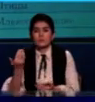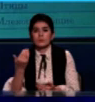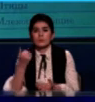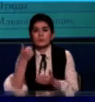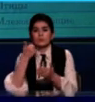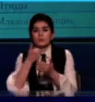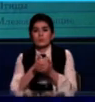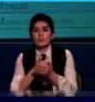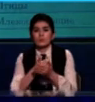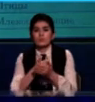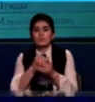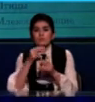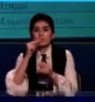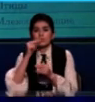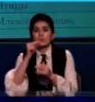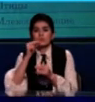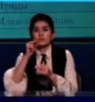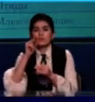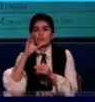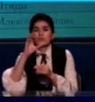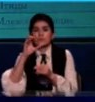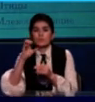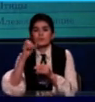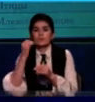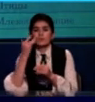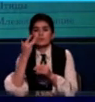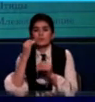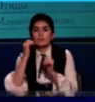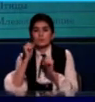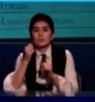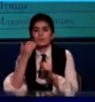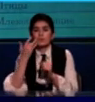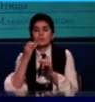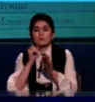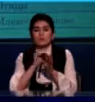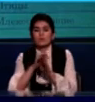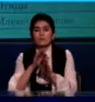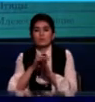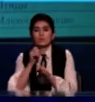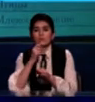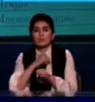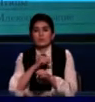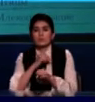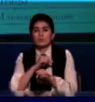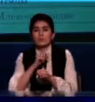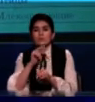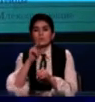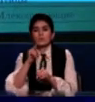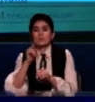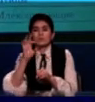до членистоногих, то есть вы можете постепенно, да, заполнить характерные